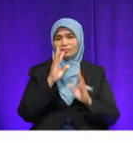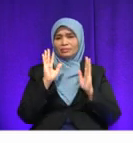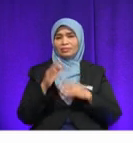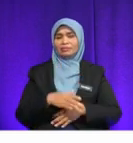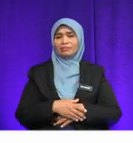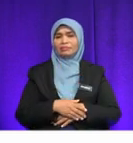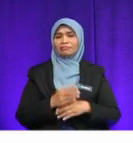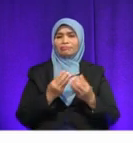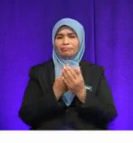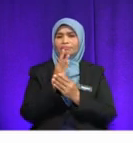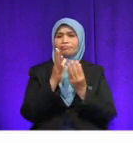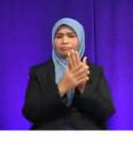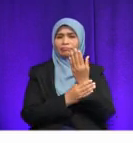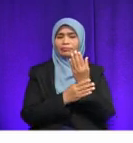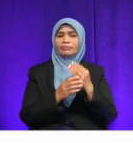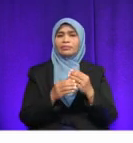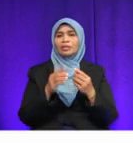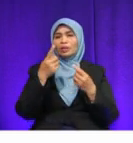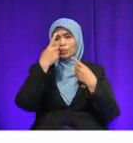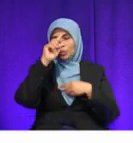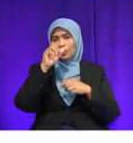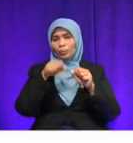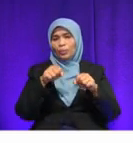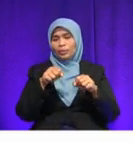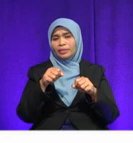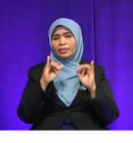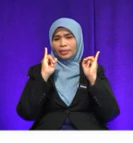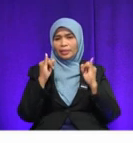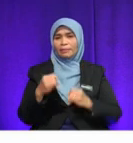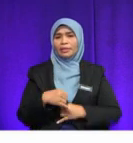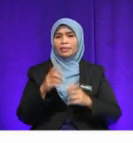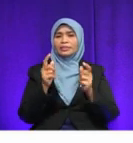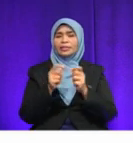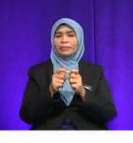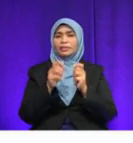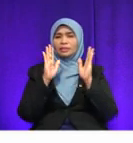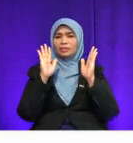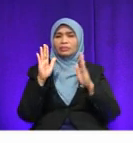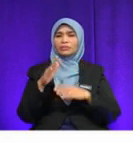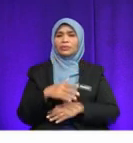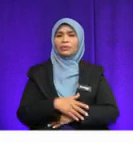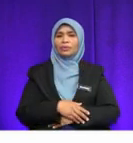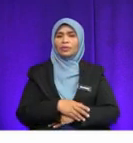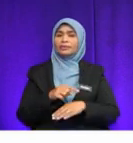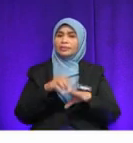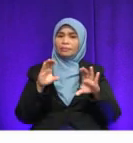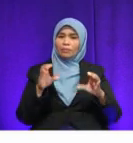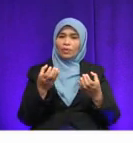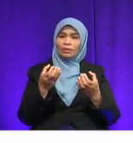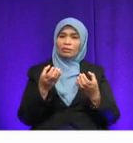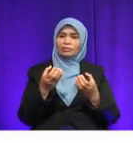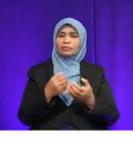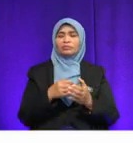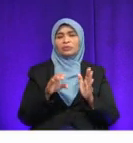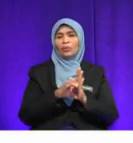Ya itu dia punya keywordnya ya untuk membolehkan ibadah seperti salat contohnya dilaksanakan bila kita salat